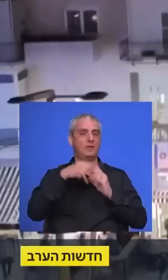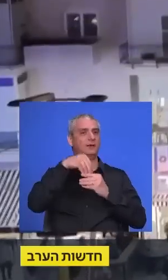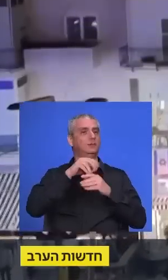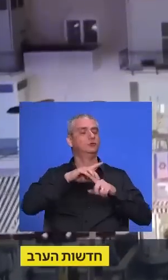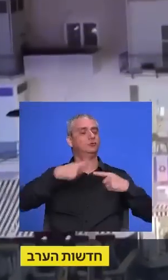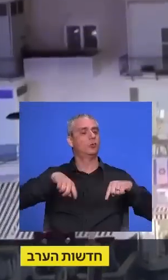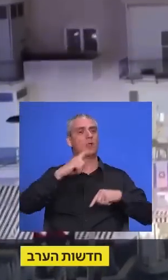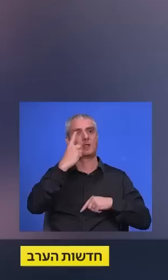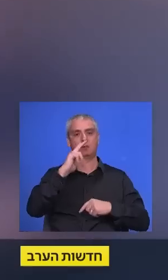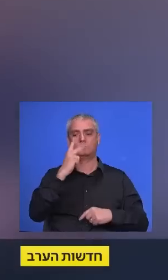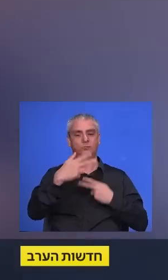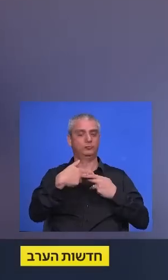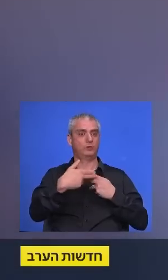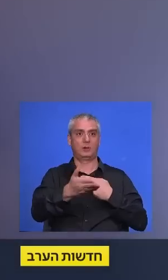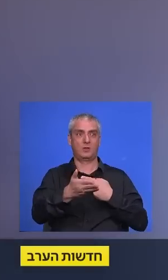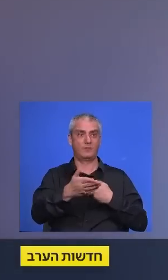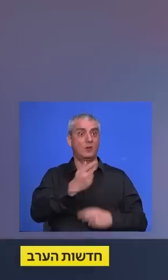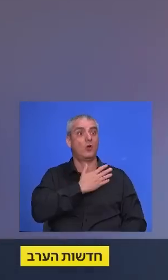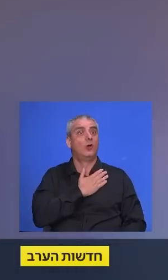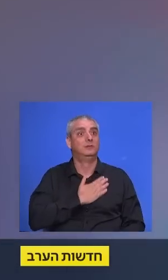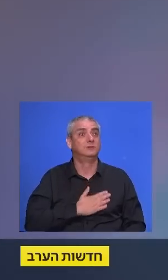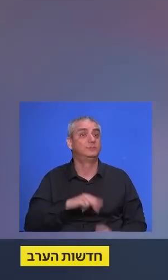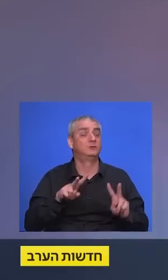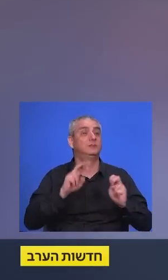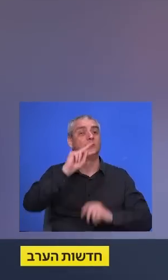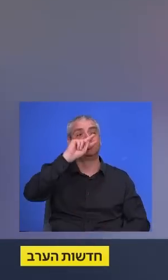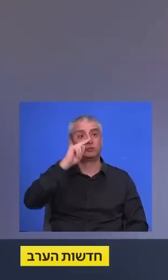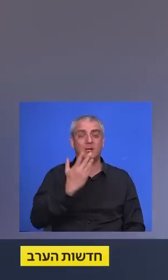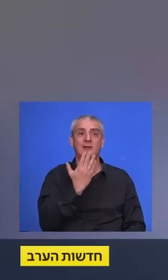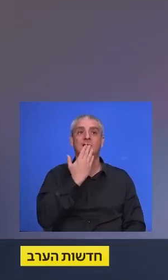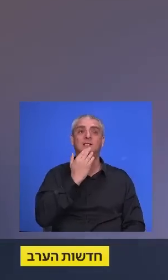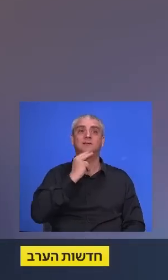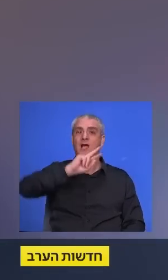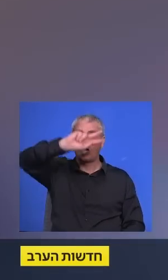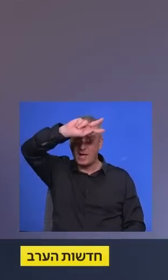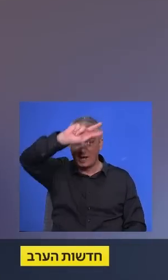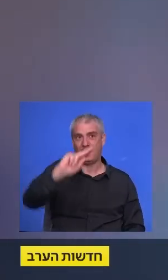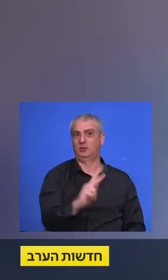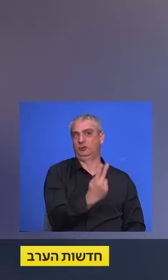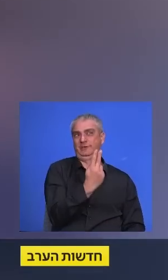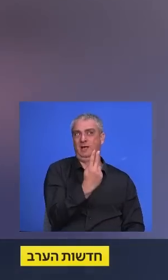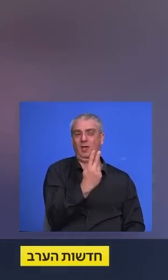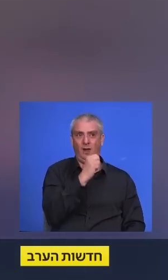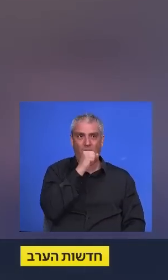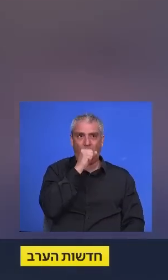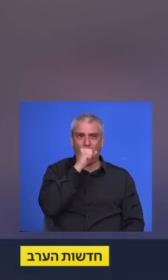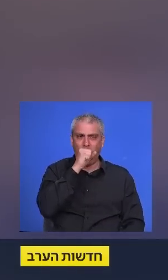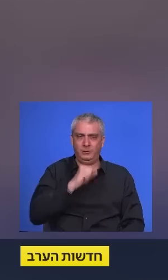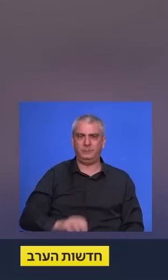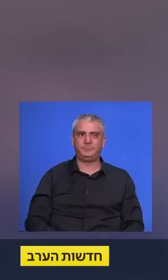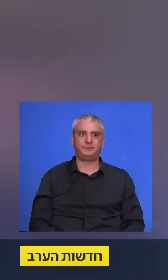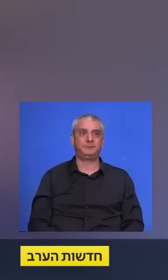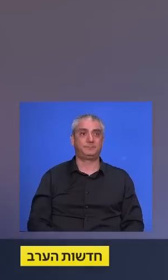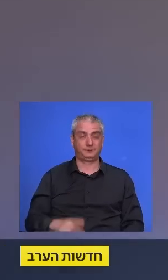אחד בשלישי הקרוב. רוצים הזדמנות שנייה לישראל השנייה. כך